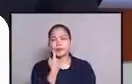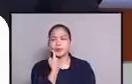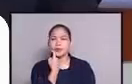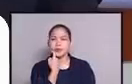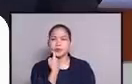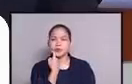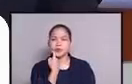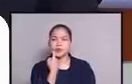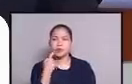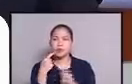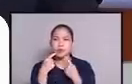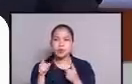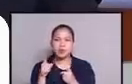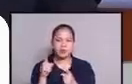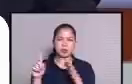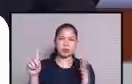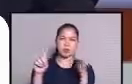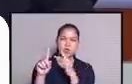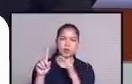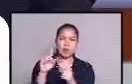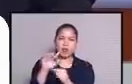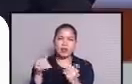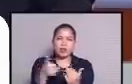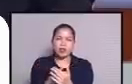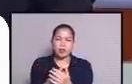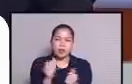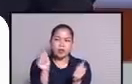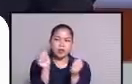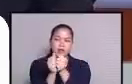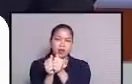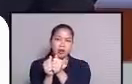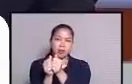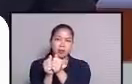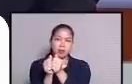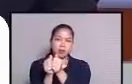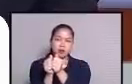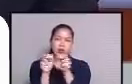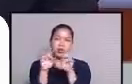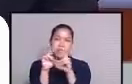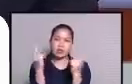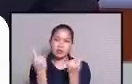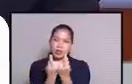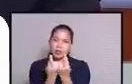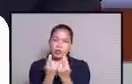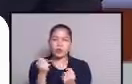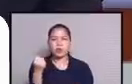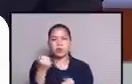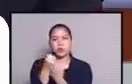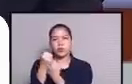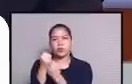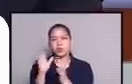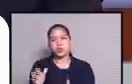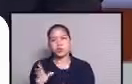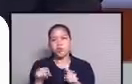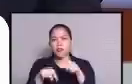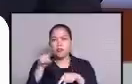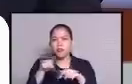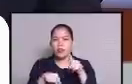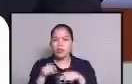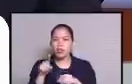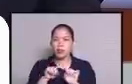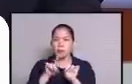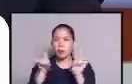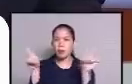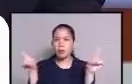kanina, kapansin-pansin, lahat merong kasamang mga kamag-anakan o supporter o kaibigan. Whereas itong